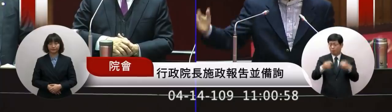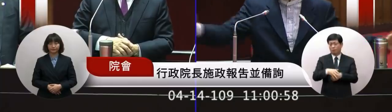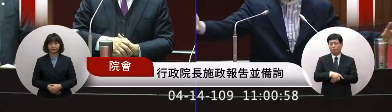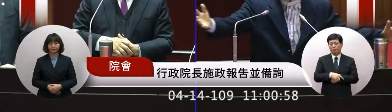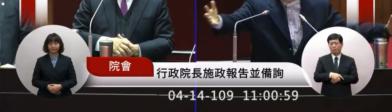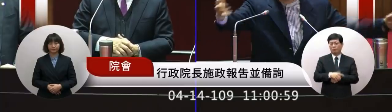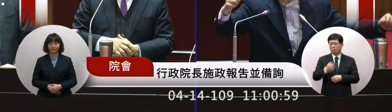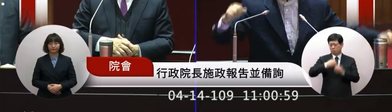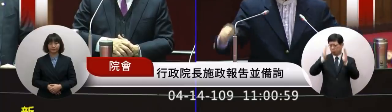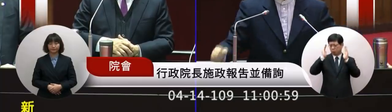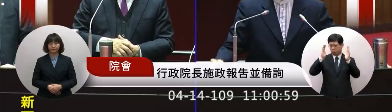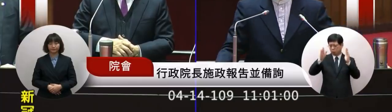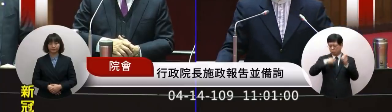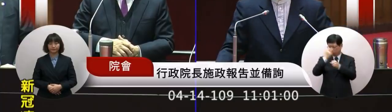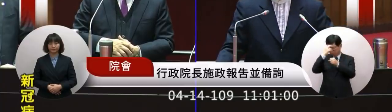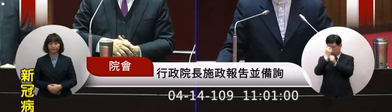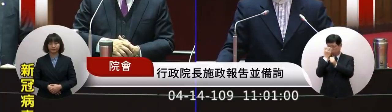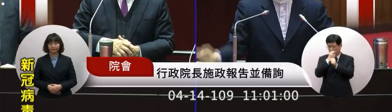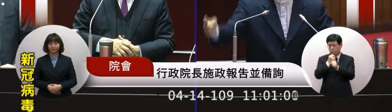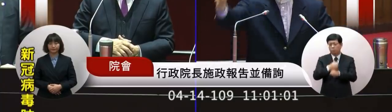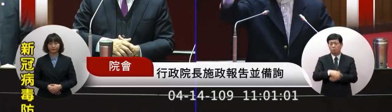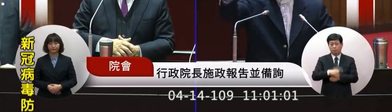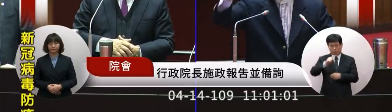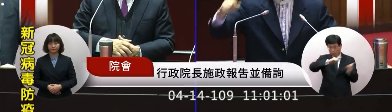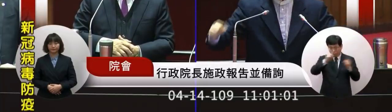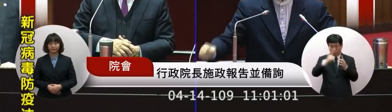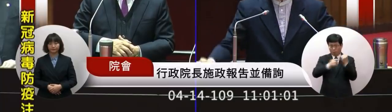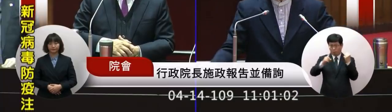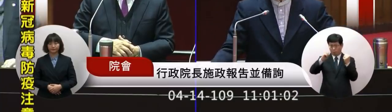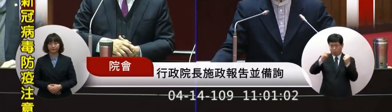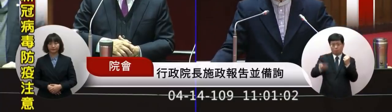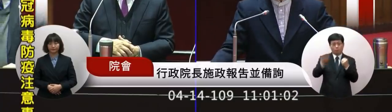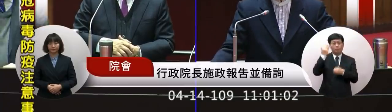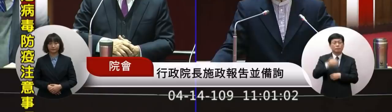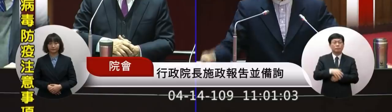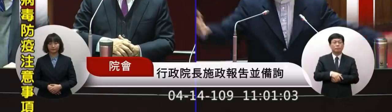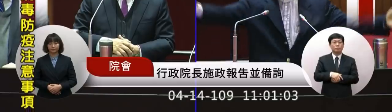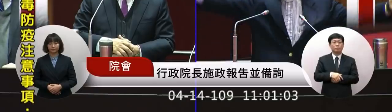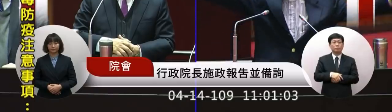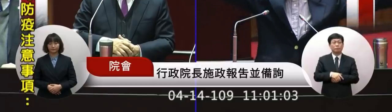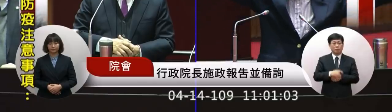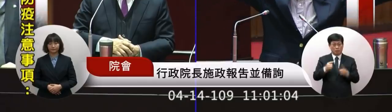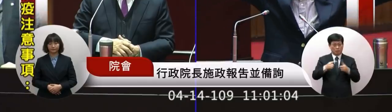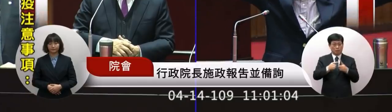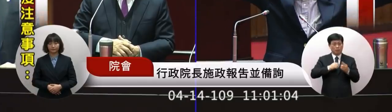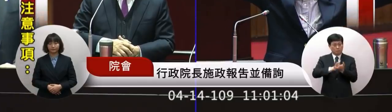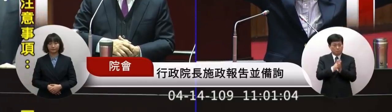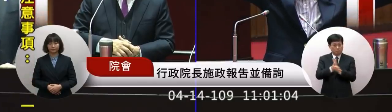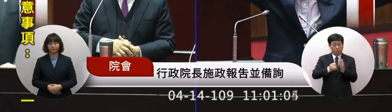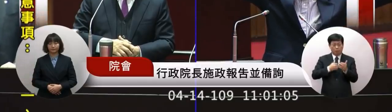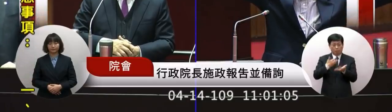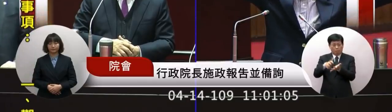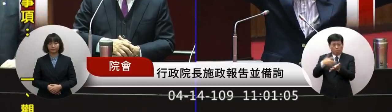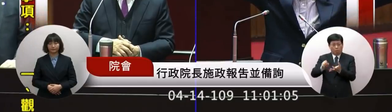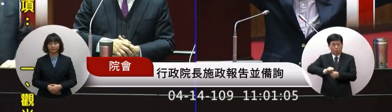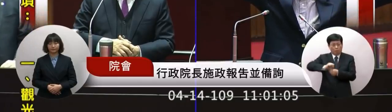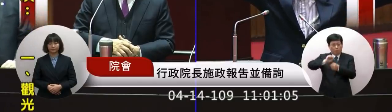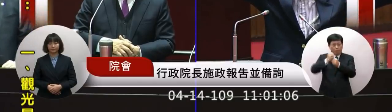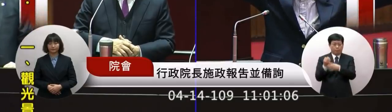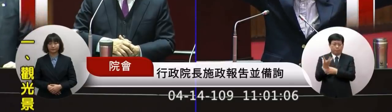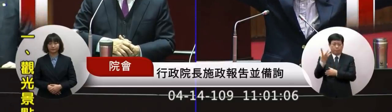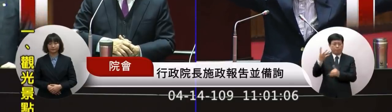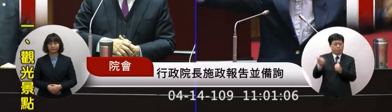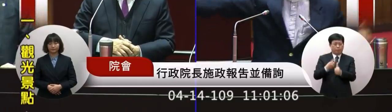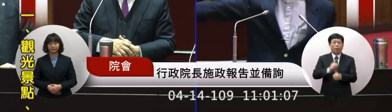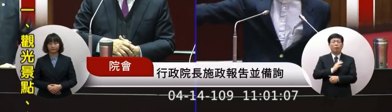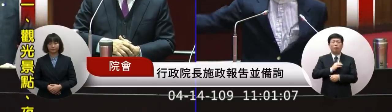他很认真在塞，一天塞10000个以上，野狼被熊追啊，你确诊的小狼熊